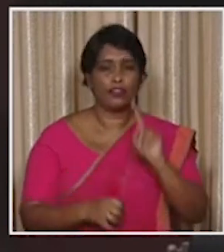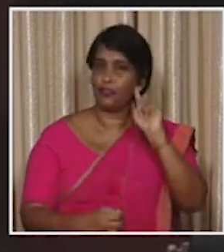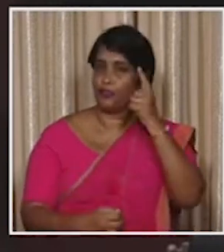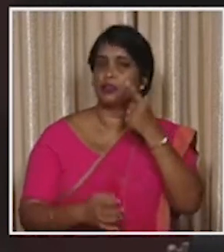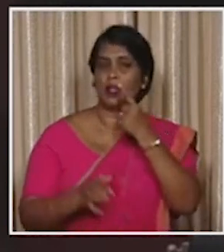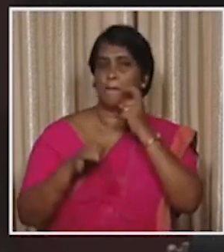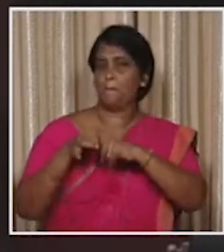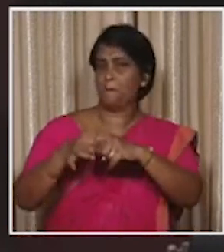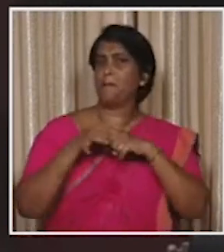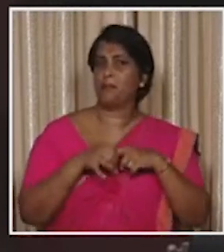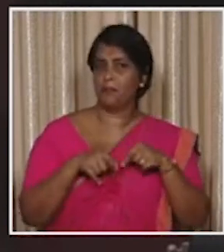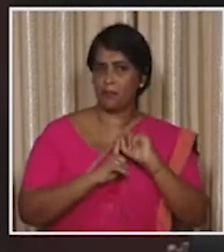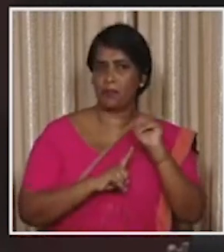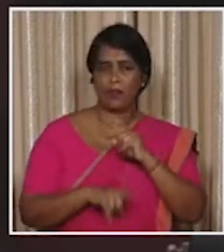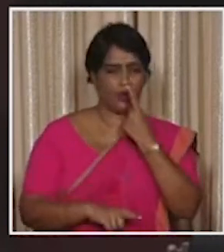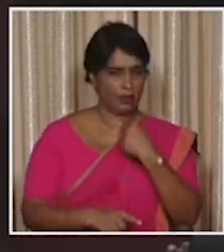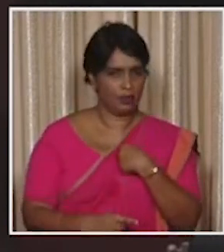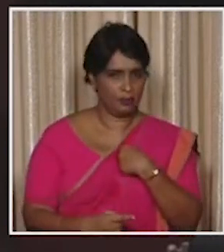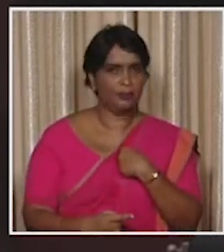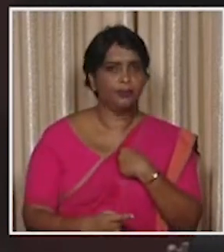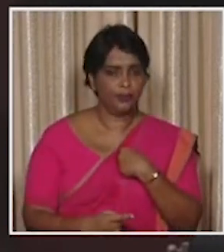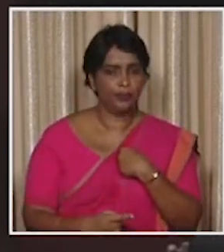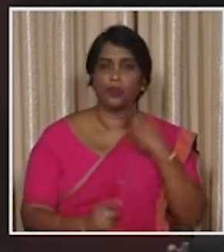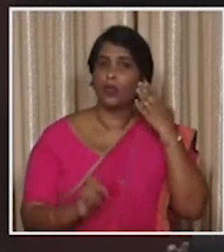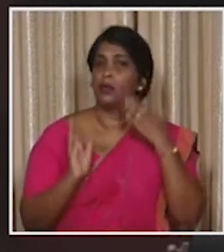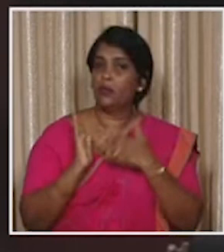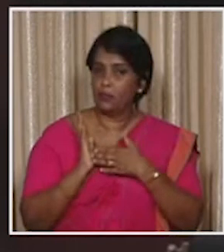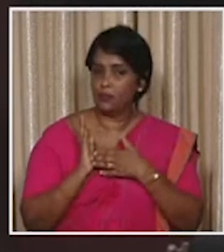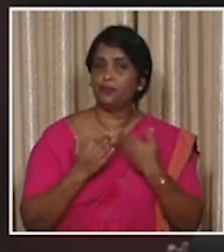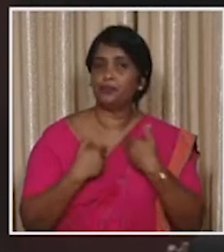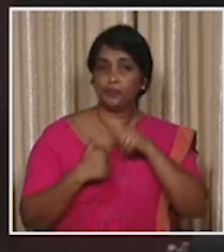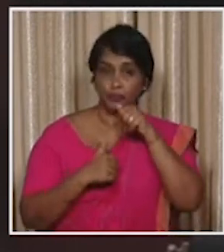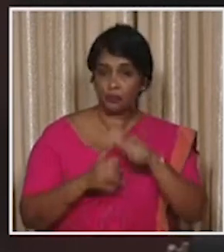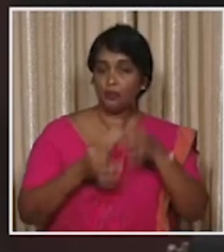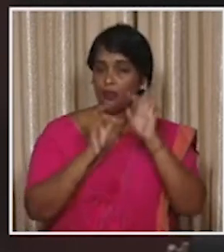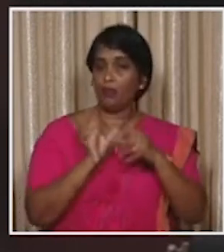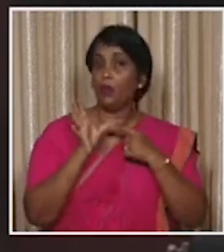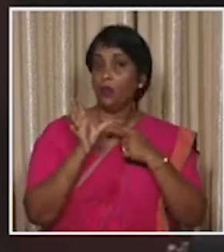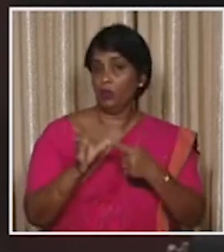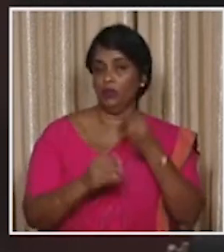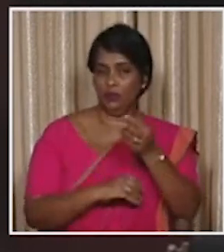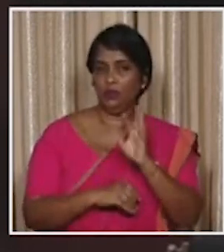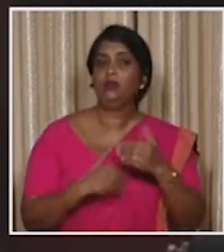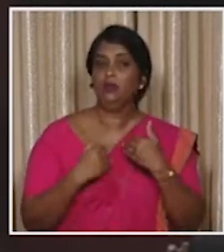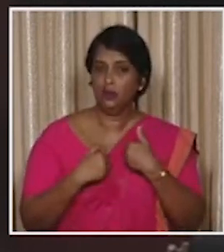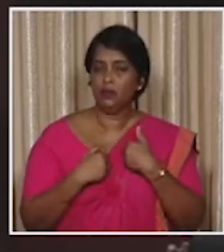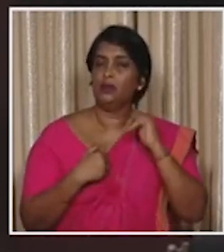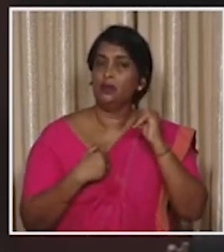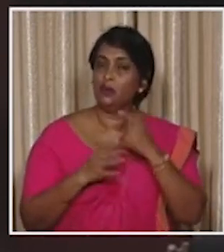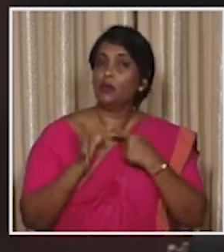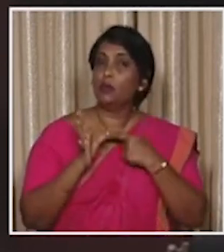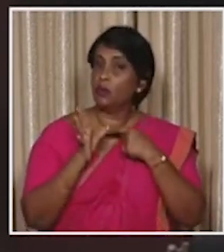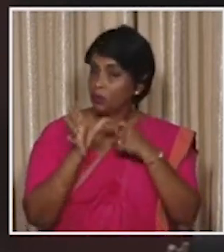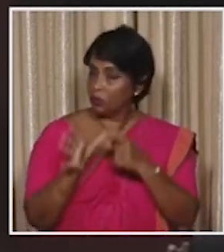වරට තමයි පාර්ලිමේන්තුවේ මතුවෙන්නේ. එතකොට මේ සම්බන්ධයෙන් අපිට නිශ්චිත පිළිතුරක් ලබා දිය යුතුයි. අපි යම්කිසි